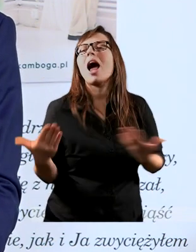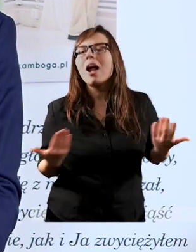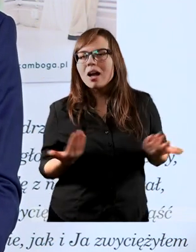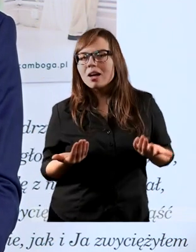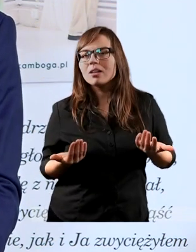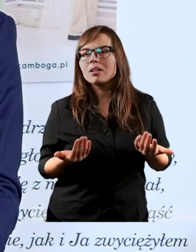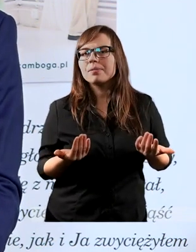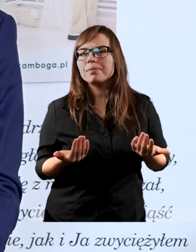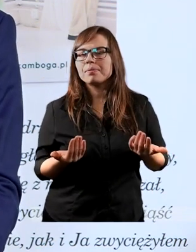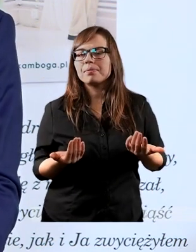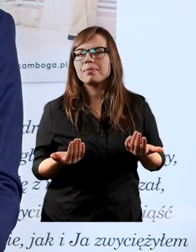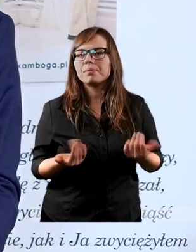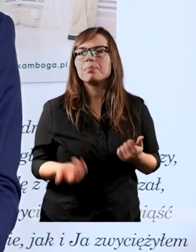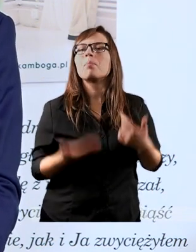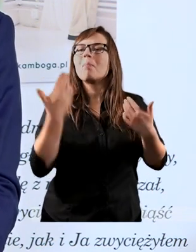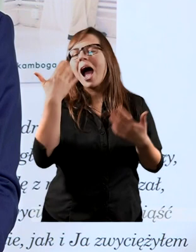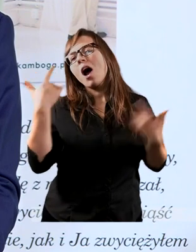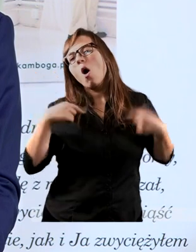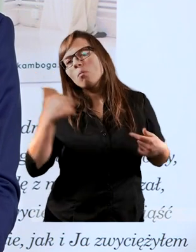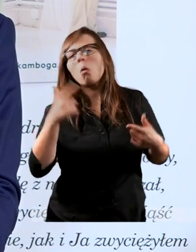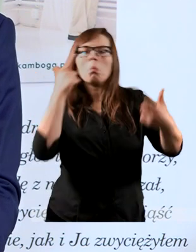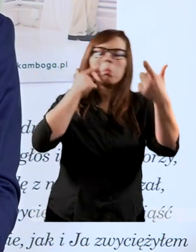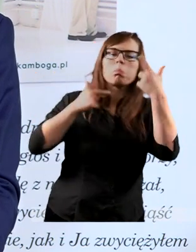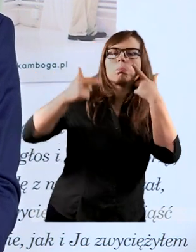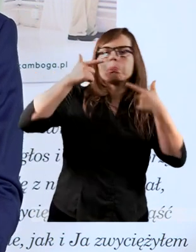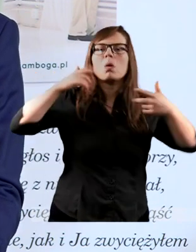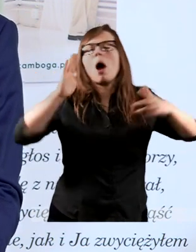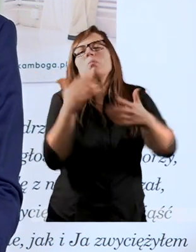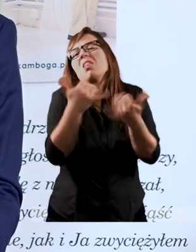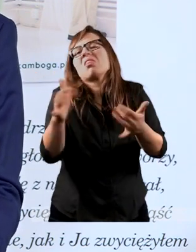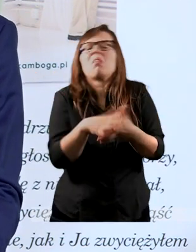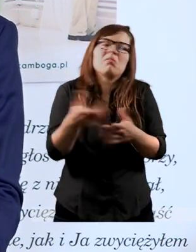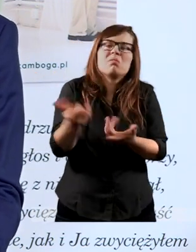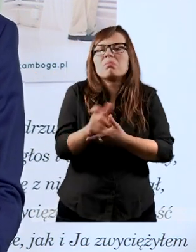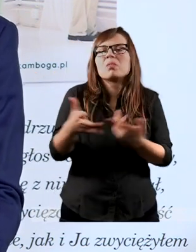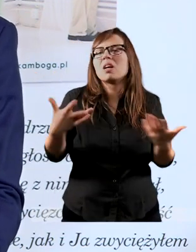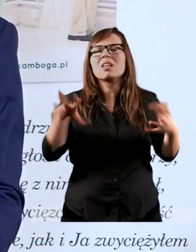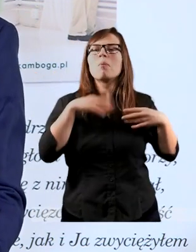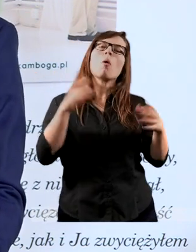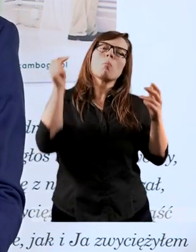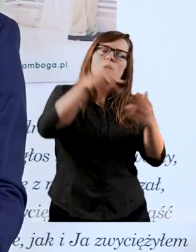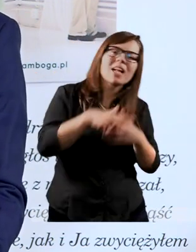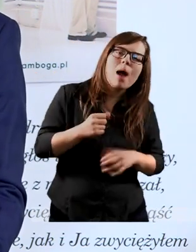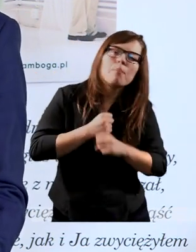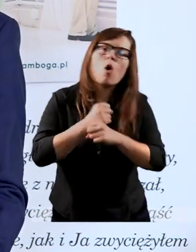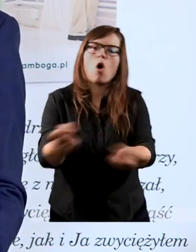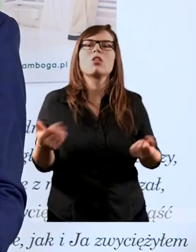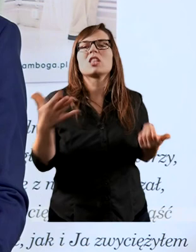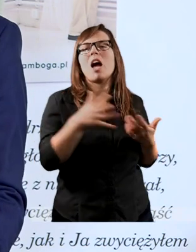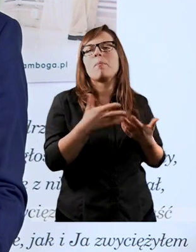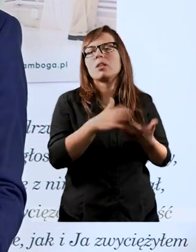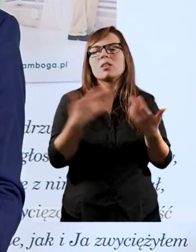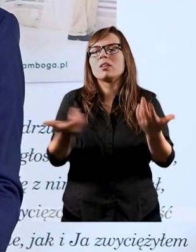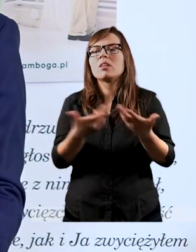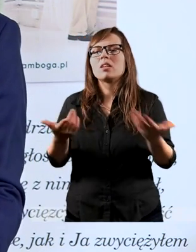dalej. Parę osób może zapłacze, później przyjdą... No pytanie, w którym miejscu ty teraz jesteś? Przyjdą na pogrzeb. Gdzie jesteś? Czy jesteś blisko Boga, czy